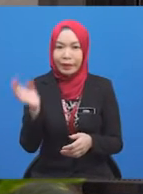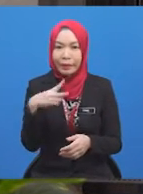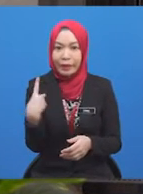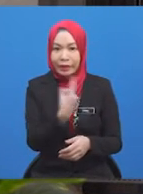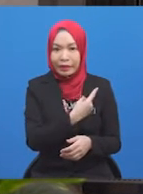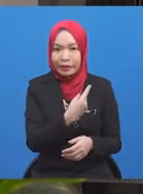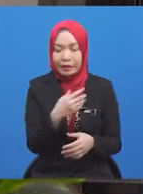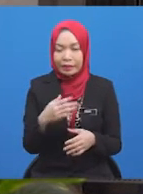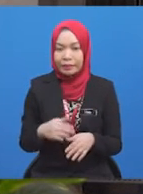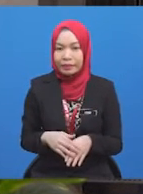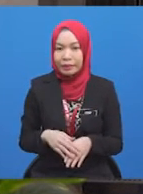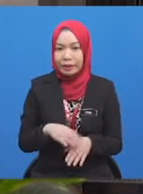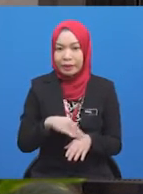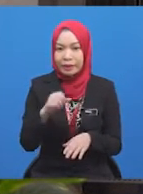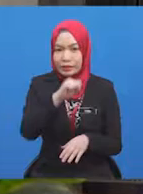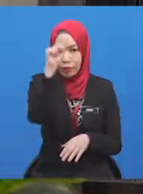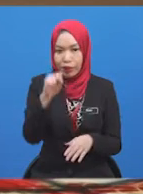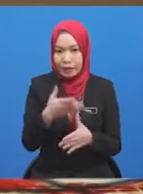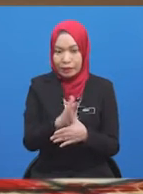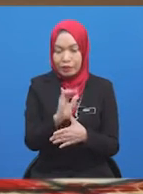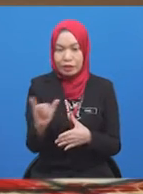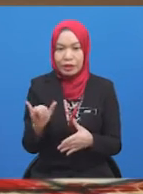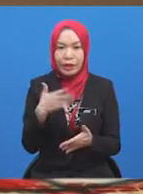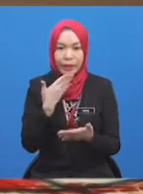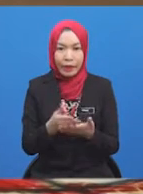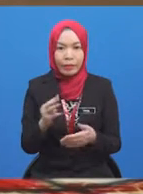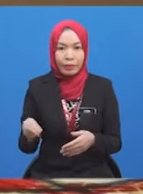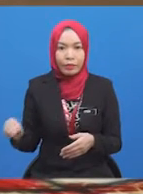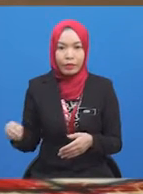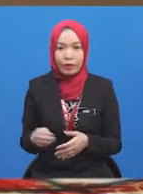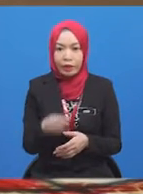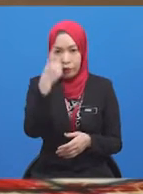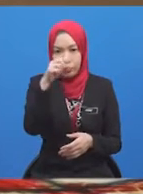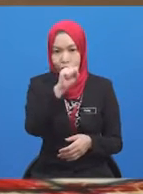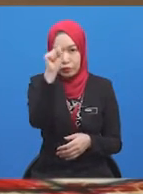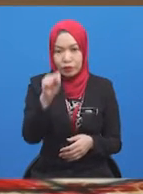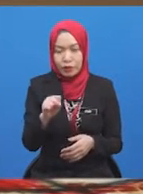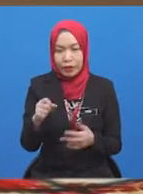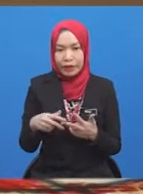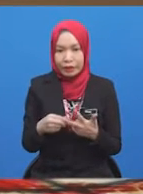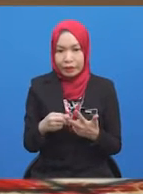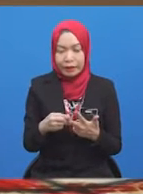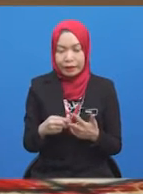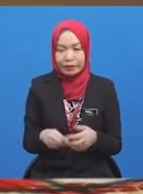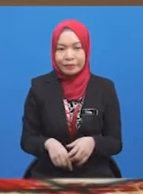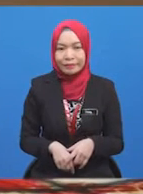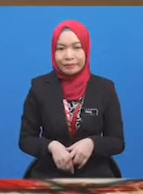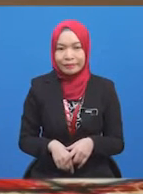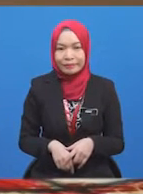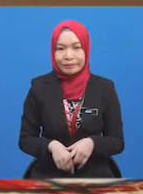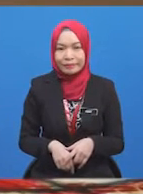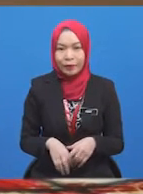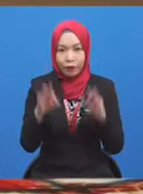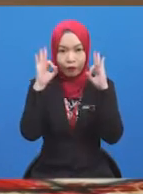Mari kita ke soalan yang seterusnya. Baiklah murid-murid. Untuk soalan yang ketiga, sila